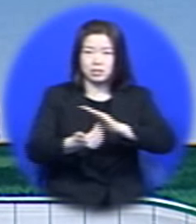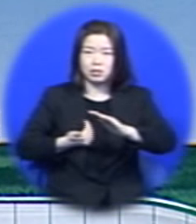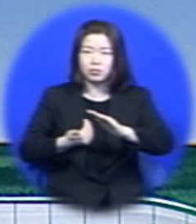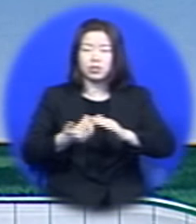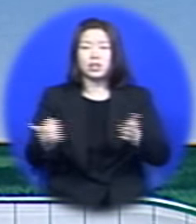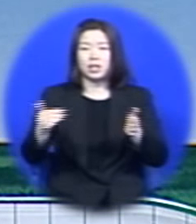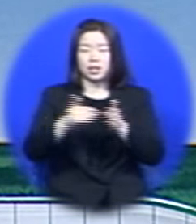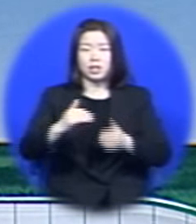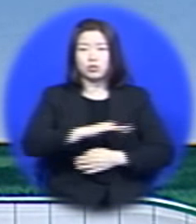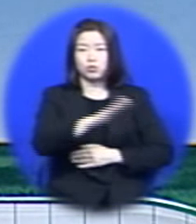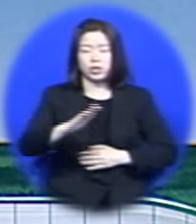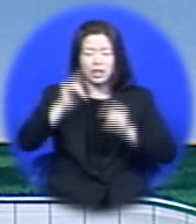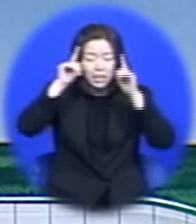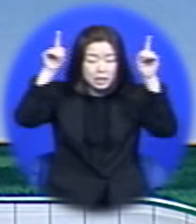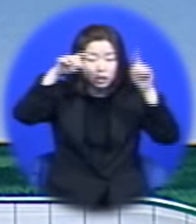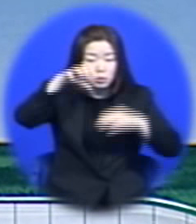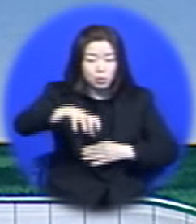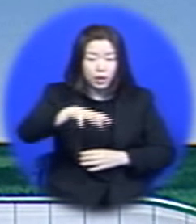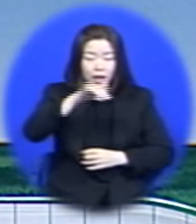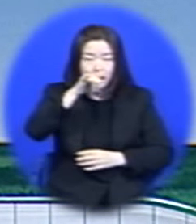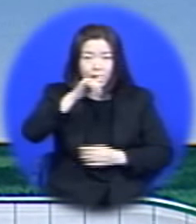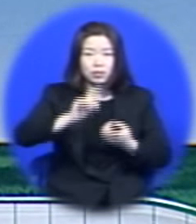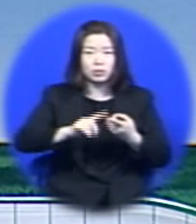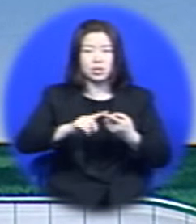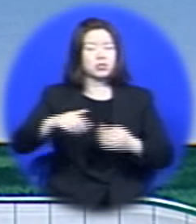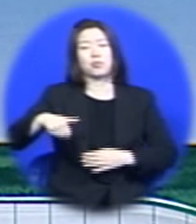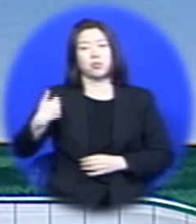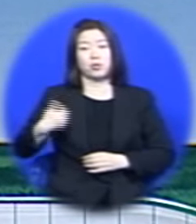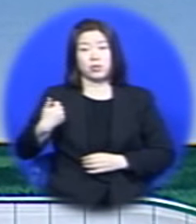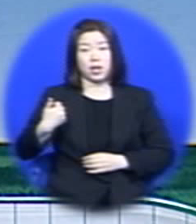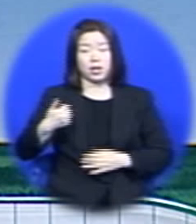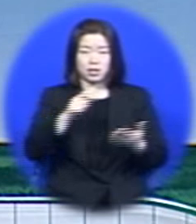우리가 지옥에 있다는 것을 모른다.